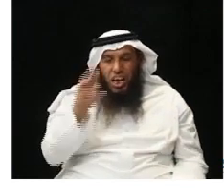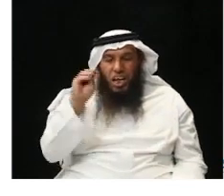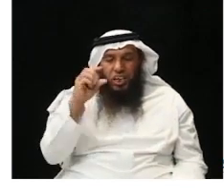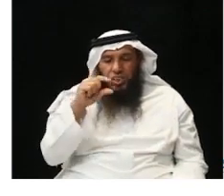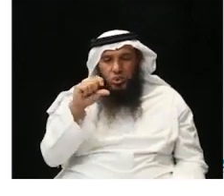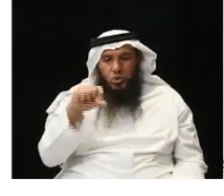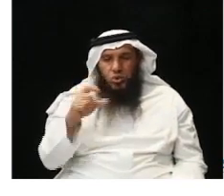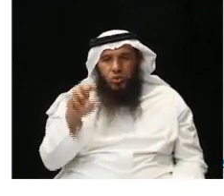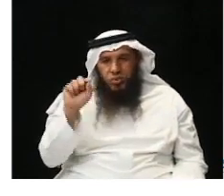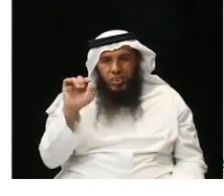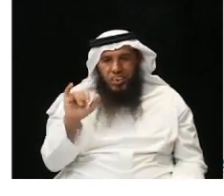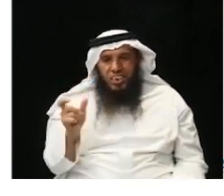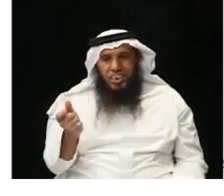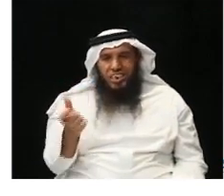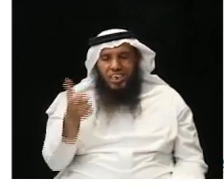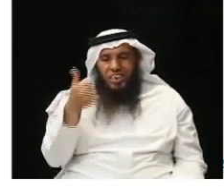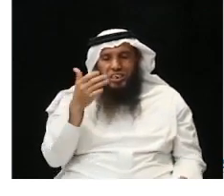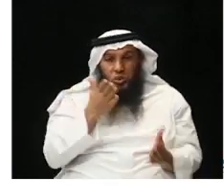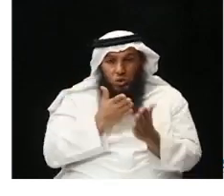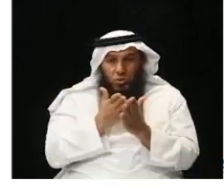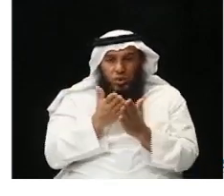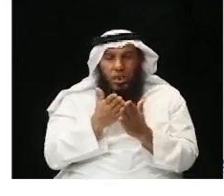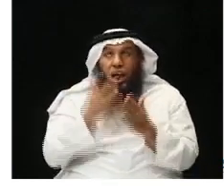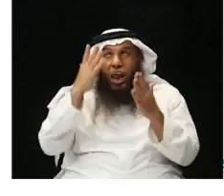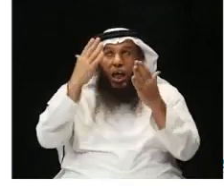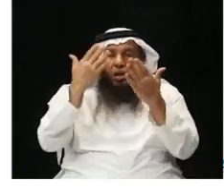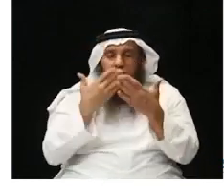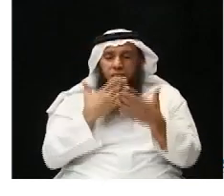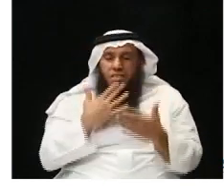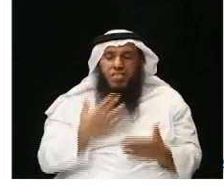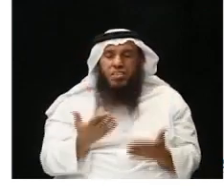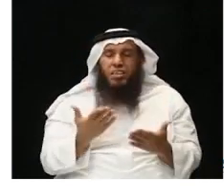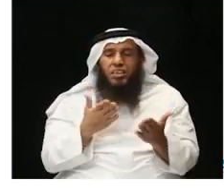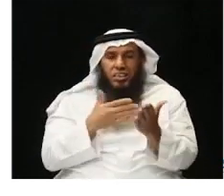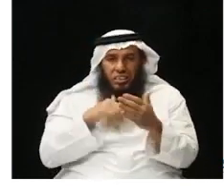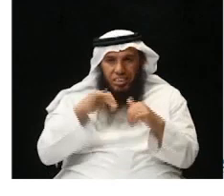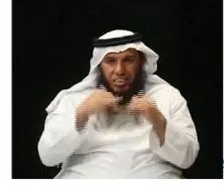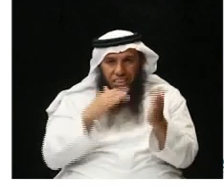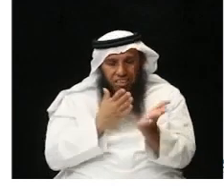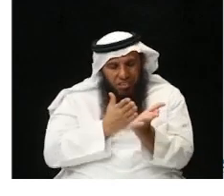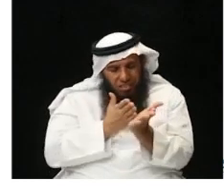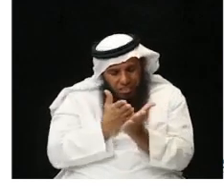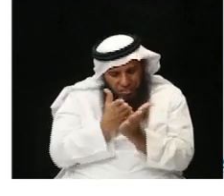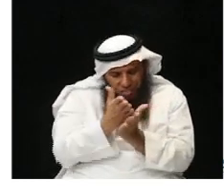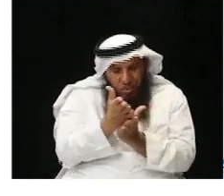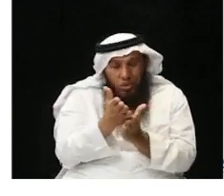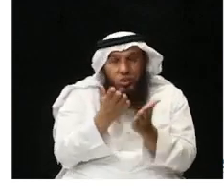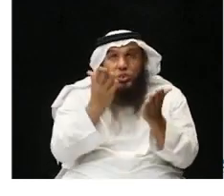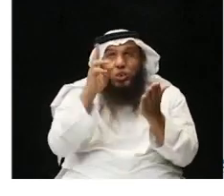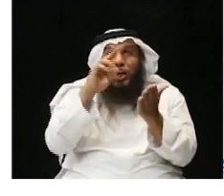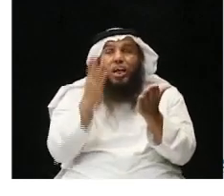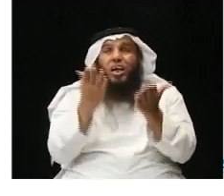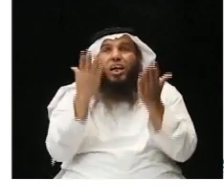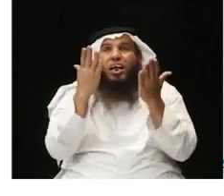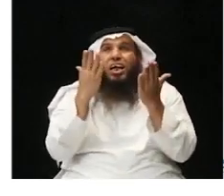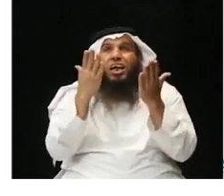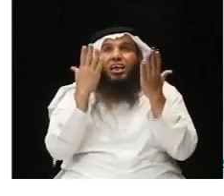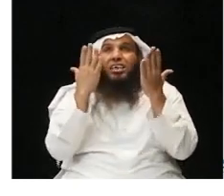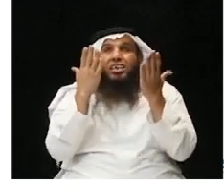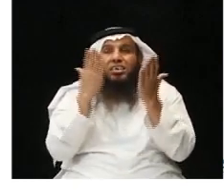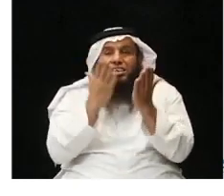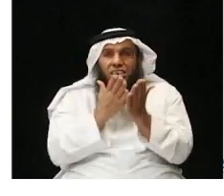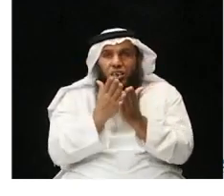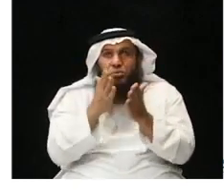لمع المحسنين، أي في الطريق المستقيم. نسأل سبحانه وتعالى أن نكون منهم. وننتقل إن شاء الله